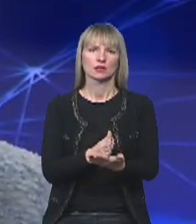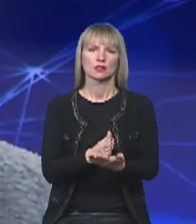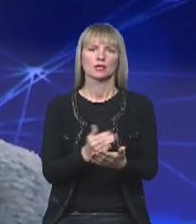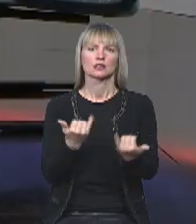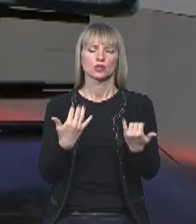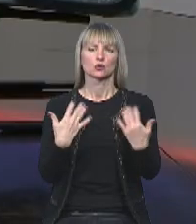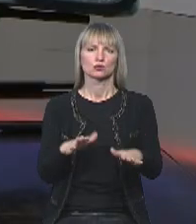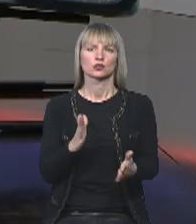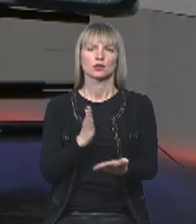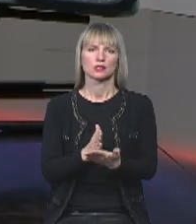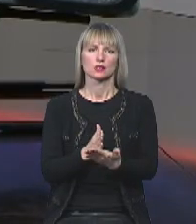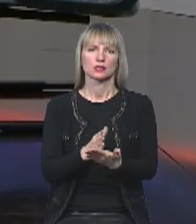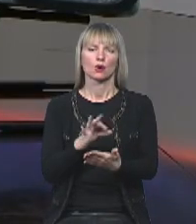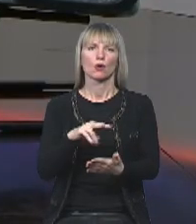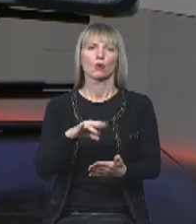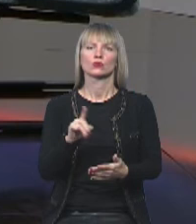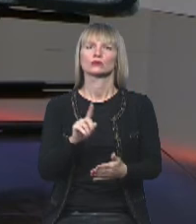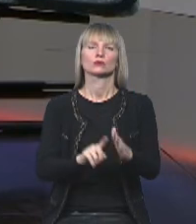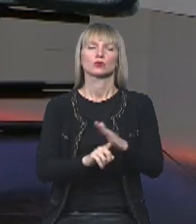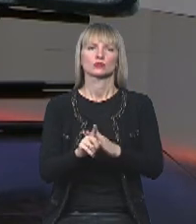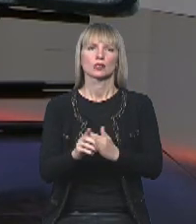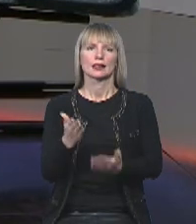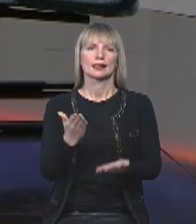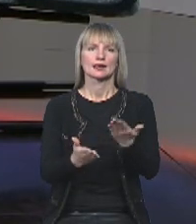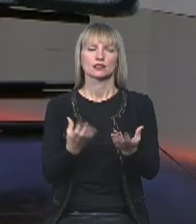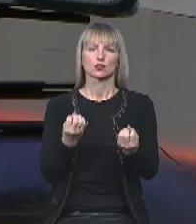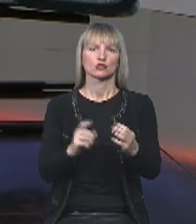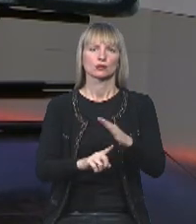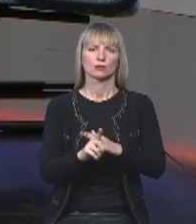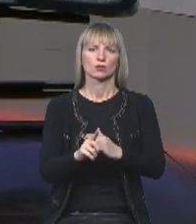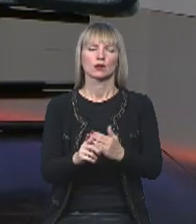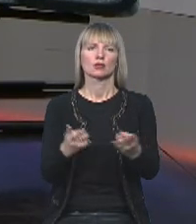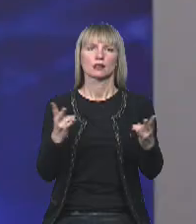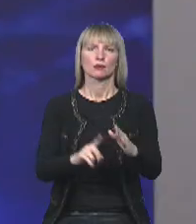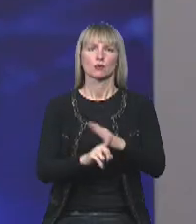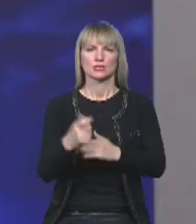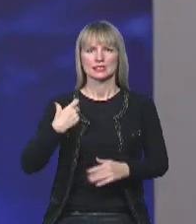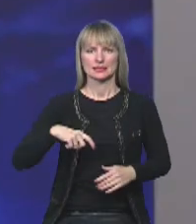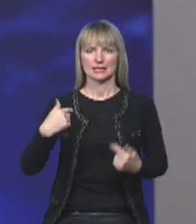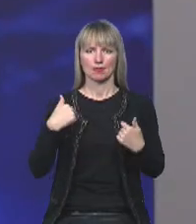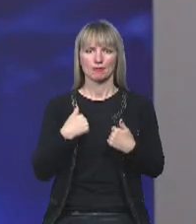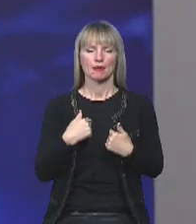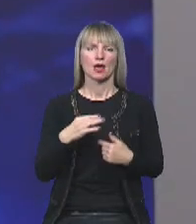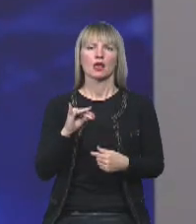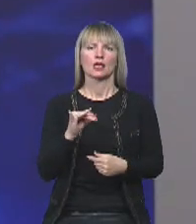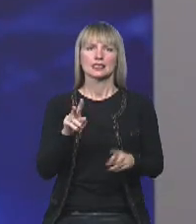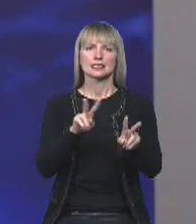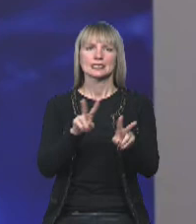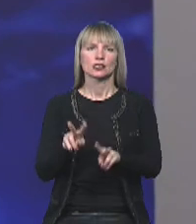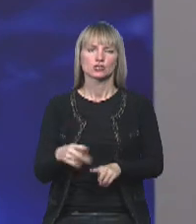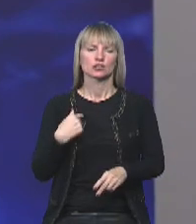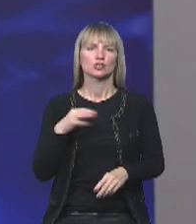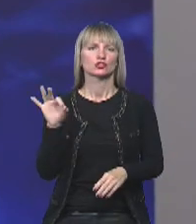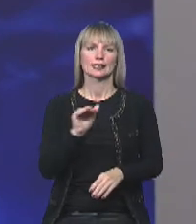уже появляются. Олю, з чого почати, якщо ще не почав? Звичайно, почати з себе і стежити. Я дуже